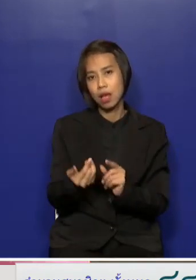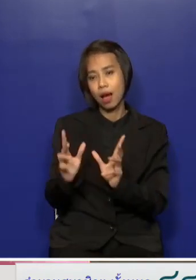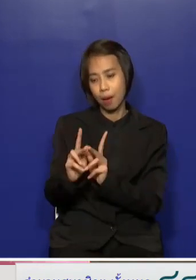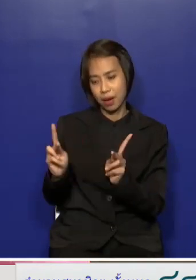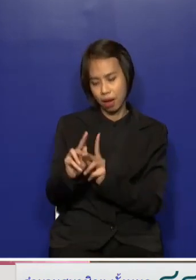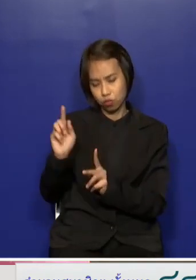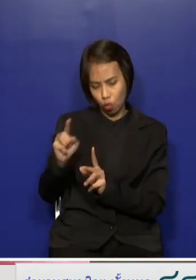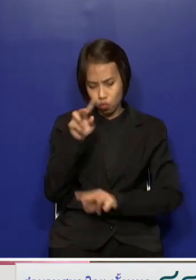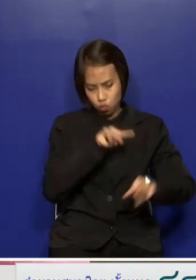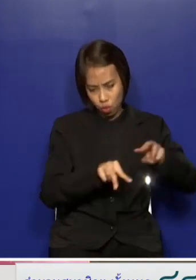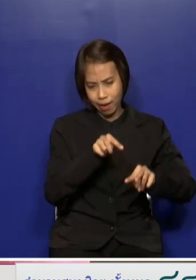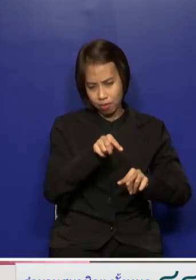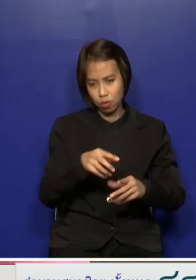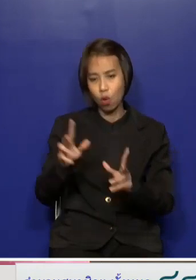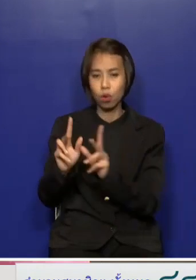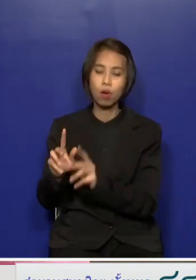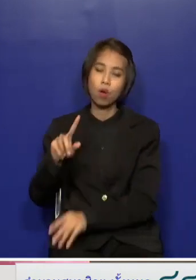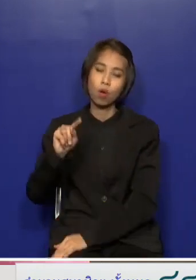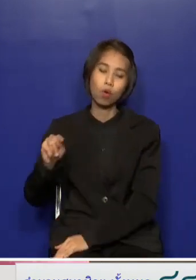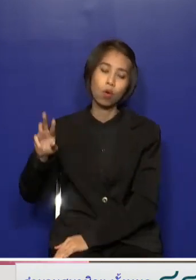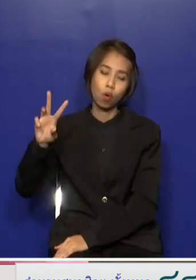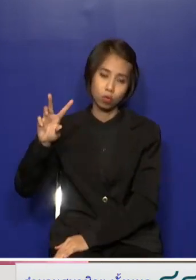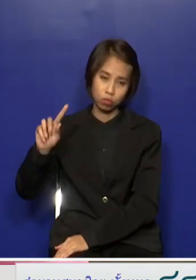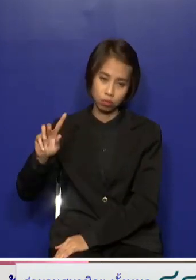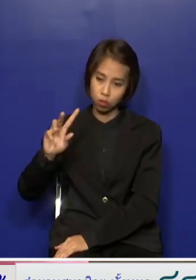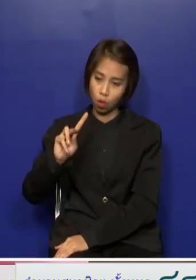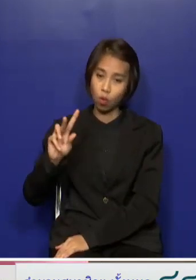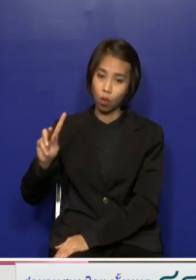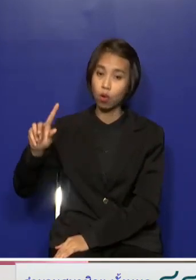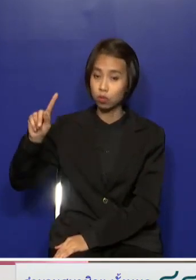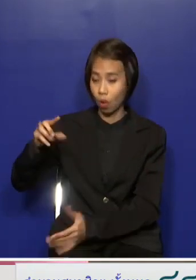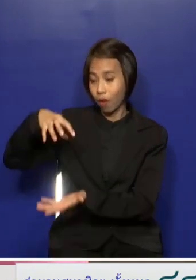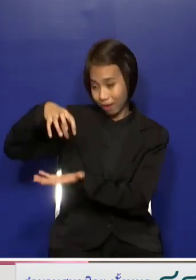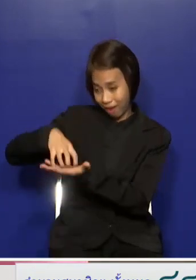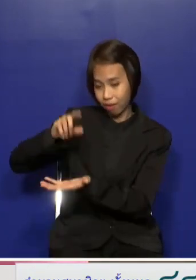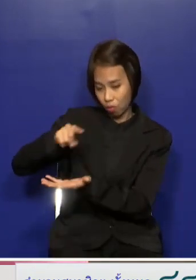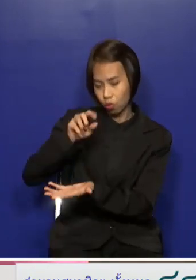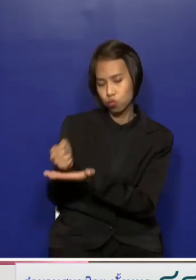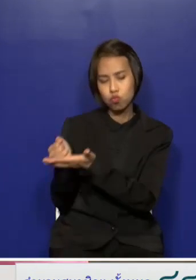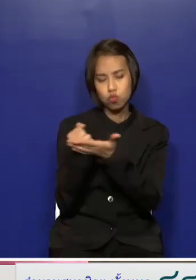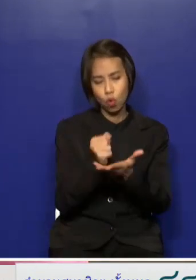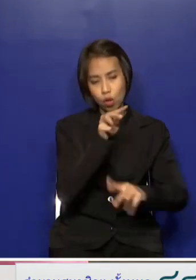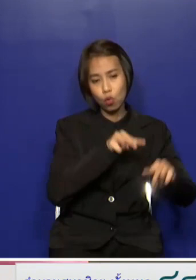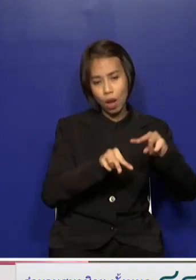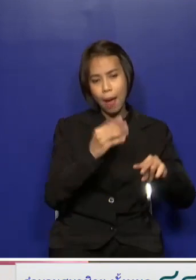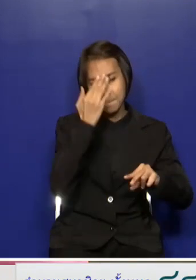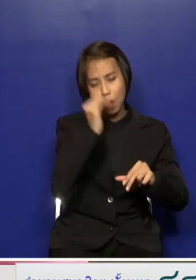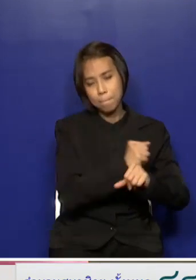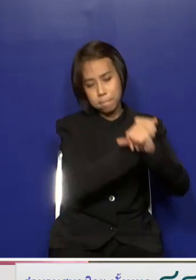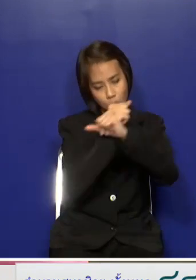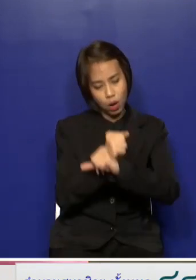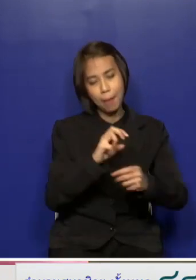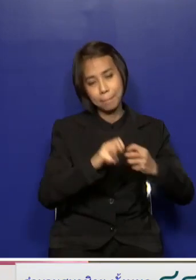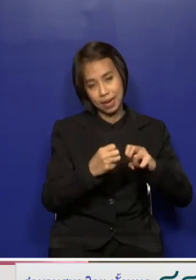นะครับกกต.กลางเพื่อไม่ให้เกิดปัญหาแล้วก็ถ้าตรงนี้มามีที่มา